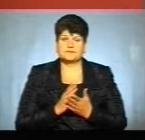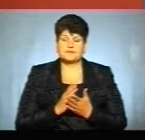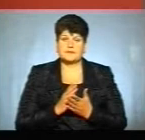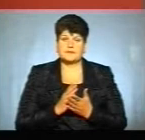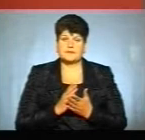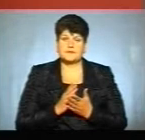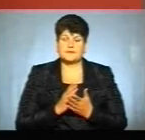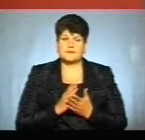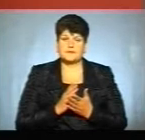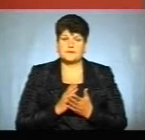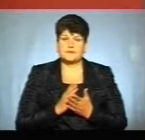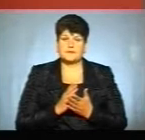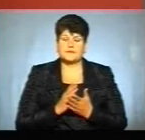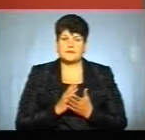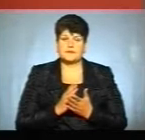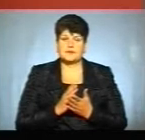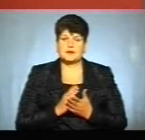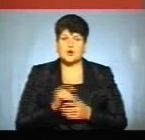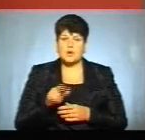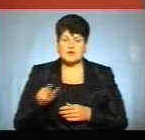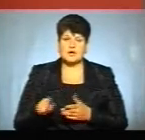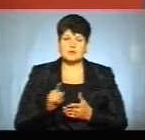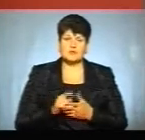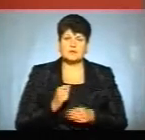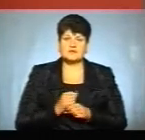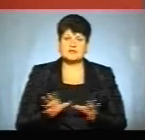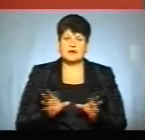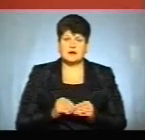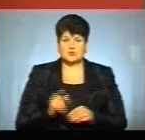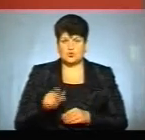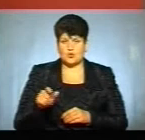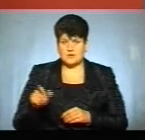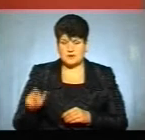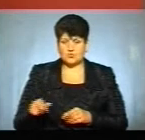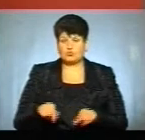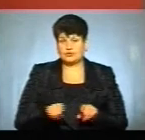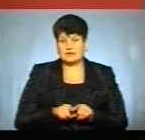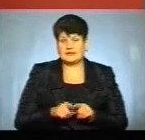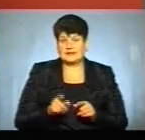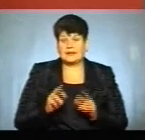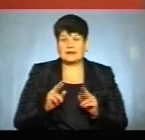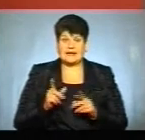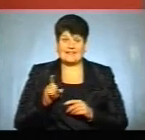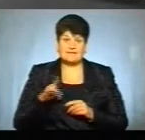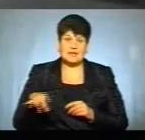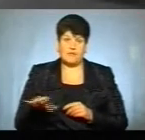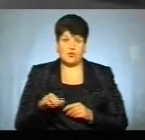ну, в першу чергу громадяни повинні працювати з громадянами. Тобто, ну, так як в Європі, куди ми так